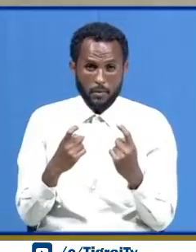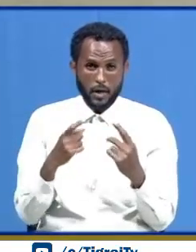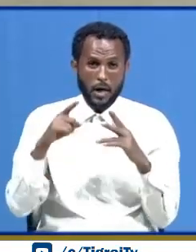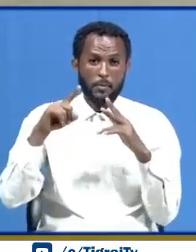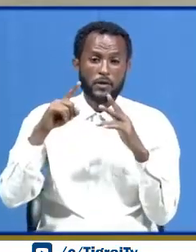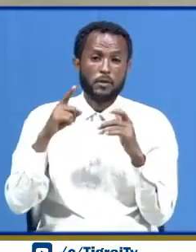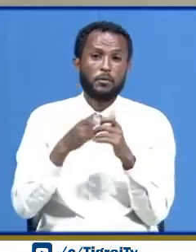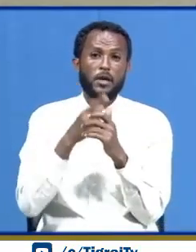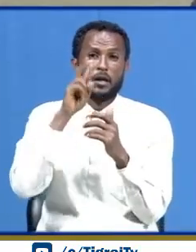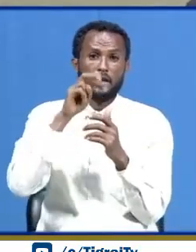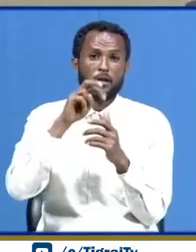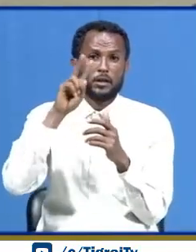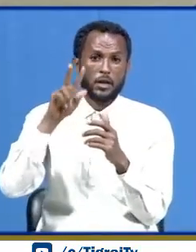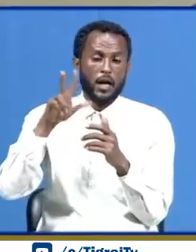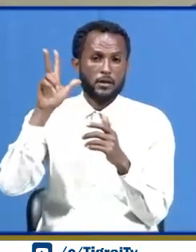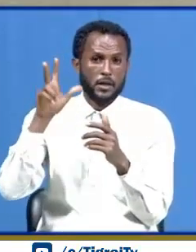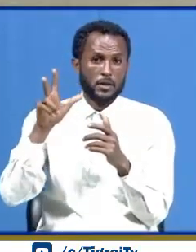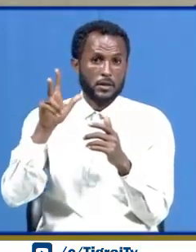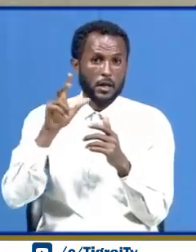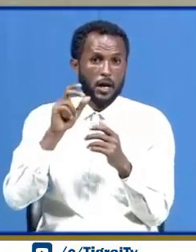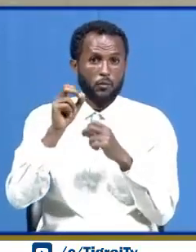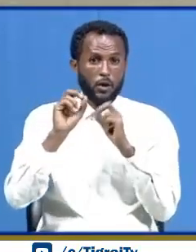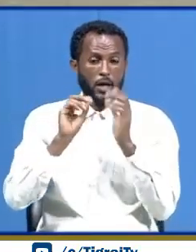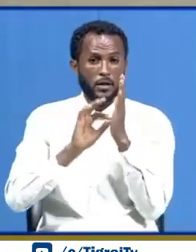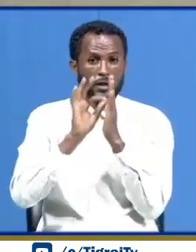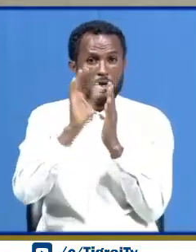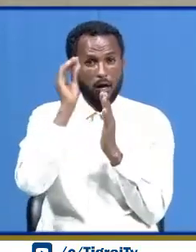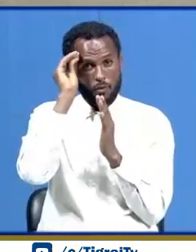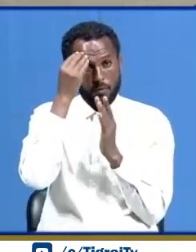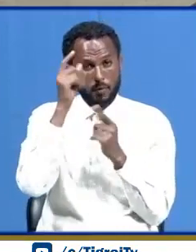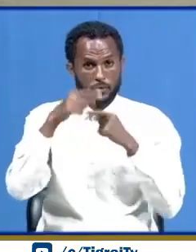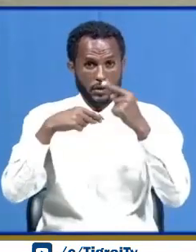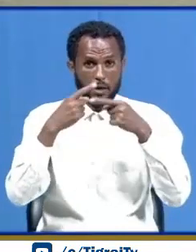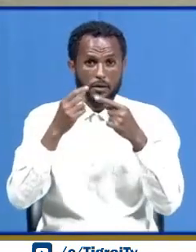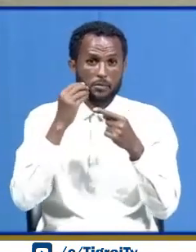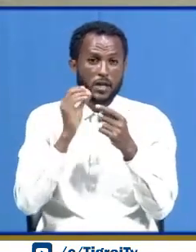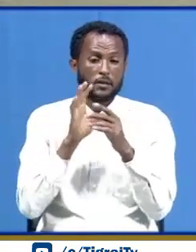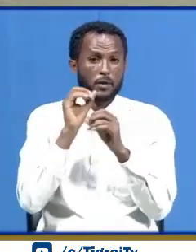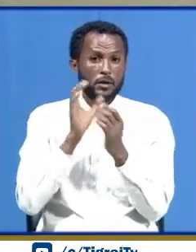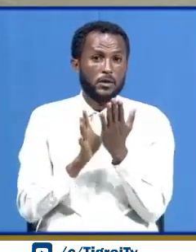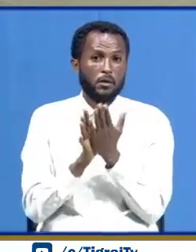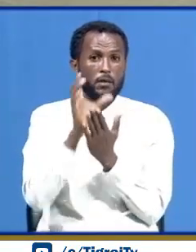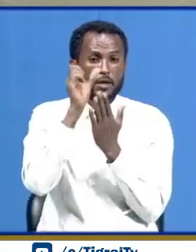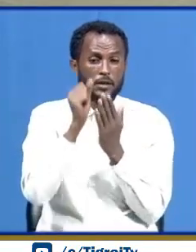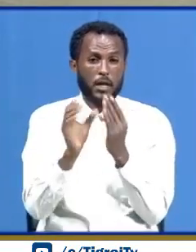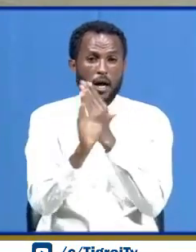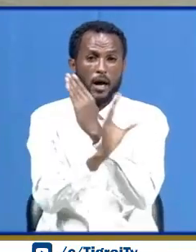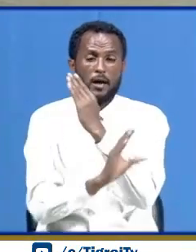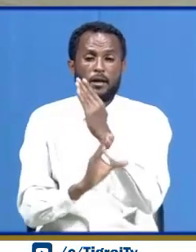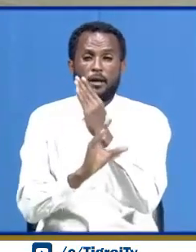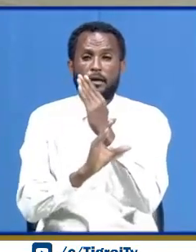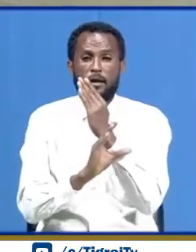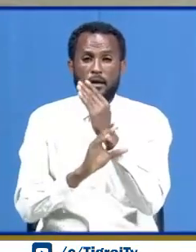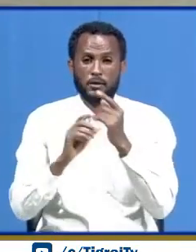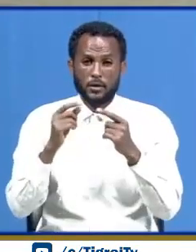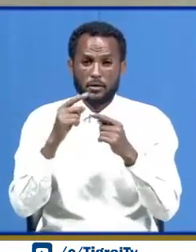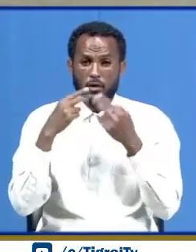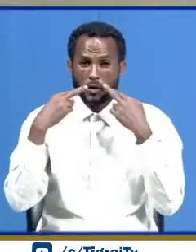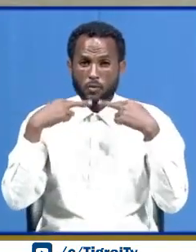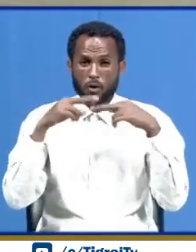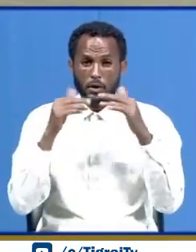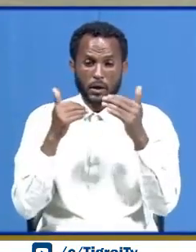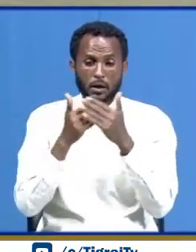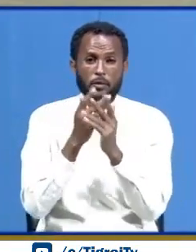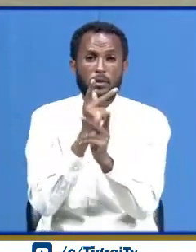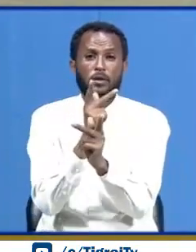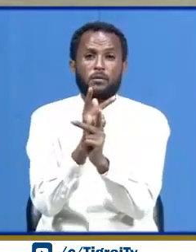መጀመርያ 2023 ኣቆጻጽራ ኣውሮፓውያን ኣብ ዝካየድ ኣኼባ ቤት ምክሪ ሰብኣዊ መሰል ውድብ ሕቡራት ሃገራት ስሩዕ ጸብጻብ ከቕርብ